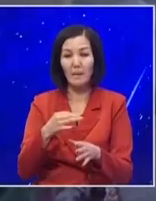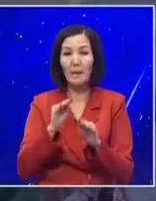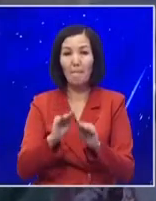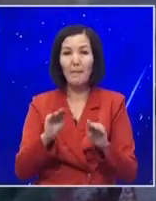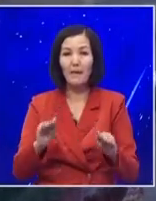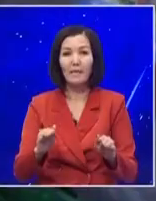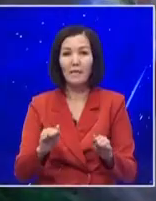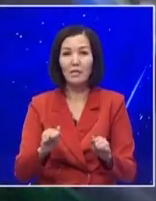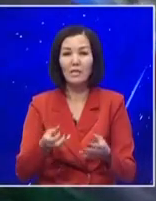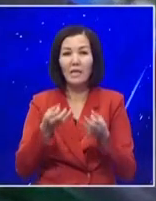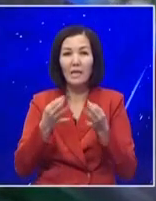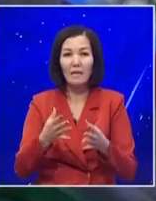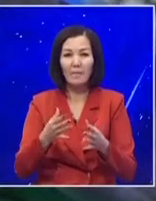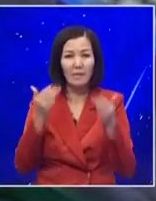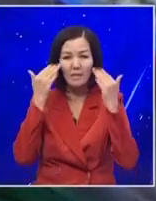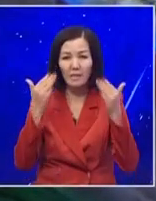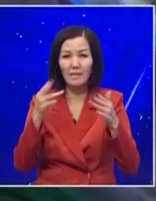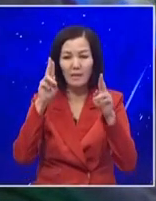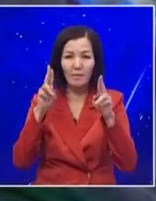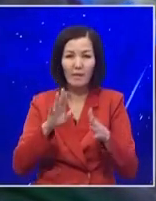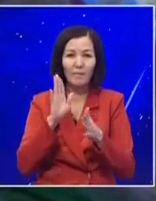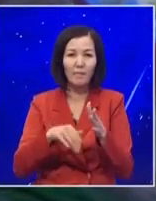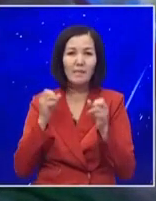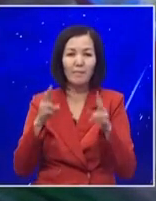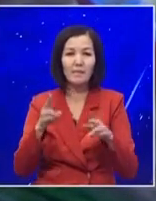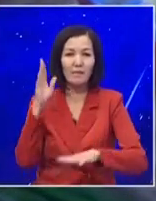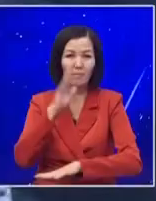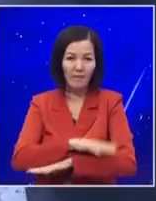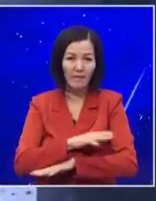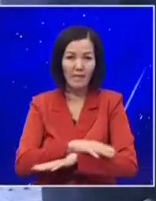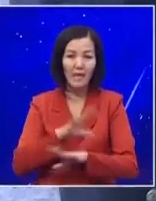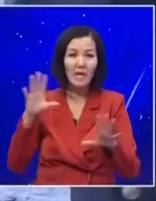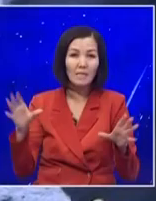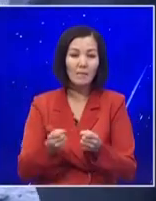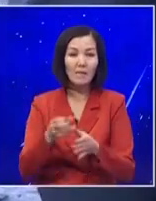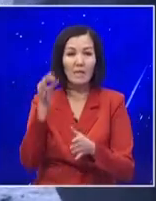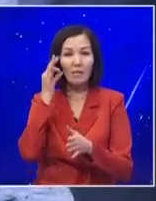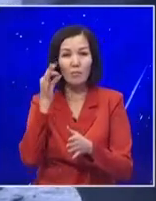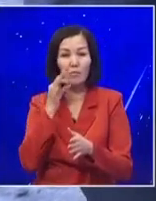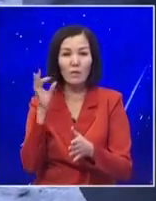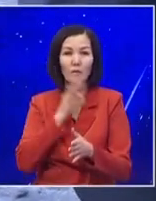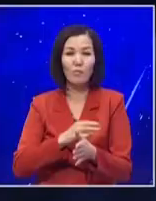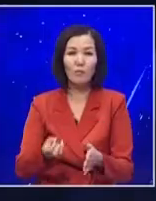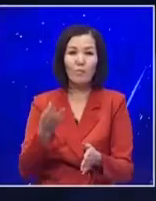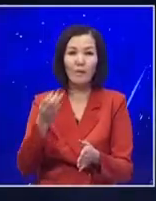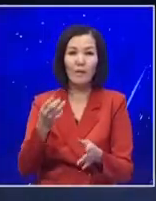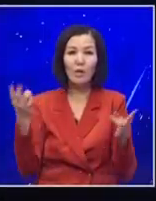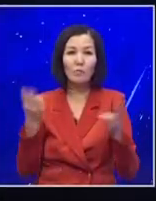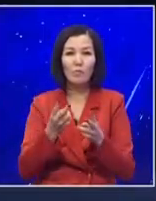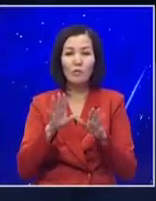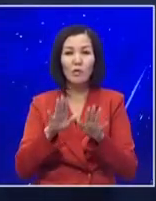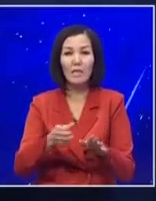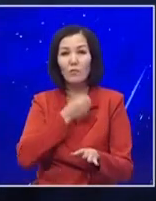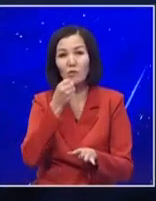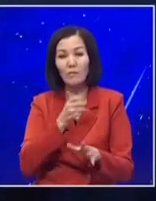малыши – из-за элементарного незнания правил безопасного поведения. Спасатели напомнили, что использовать пиротехнику можно